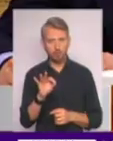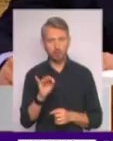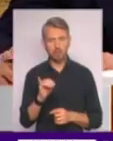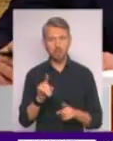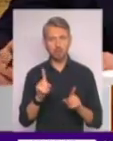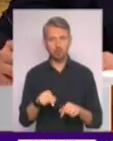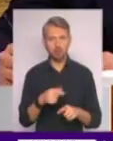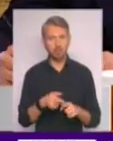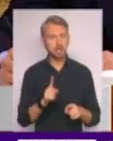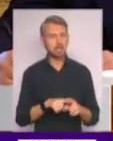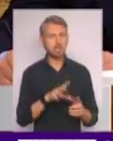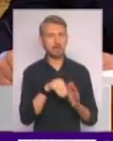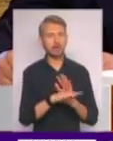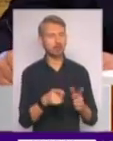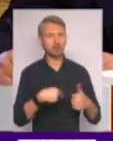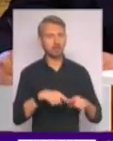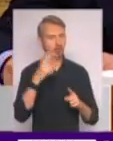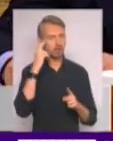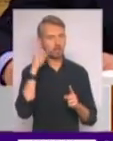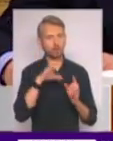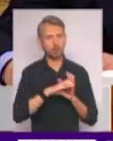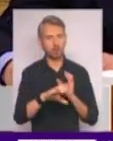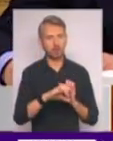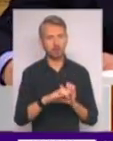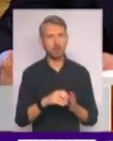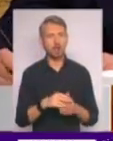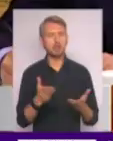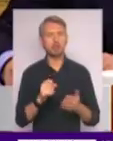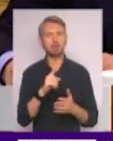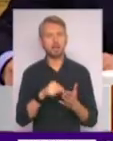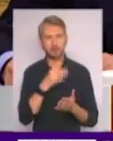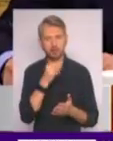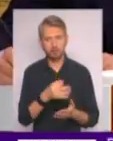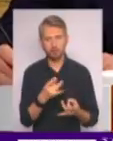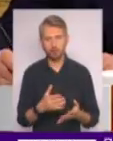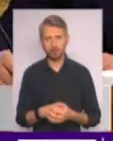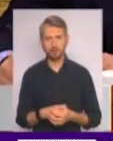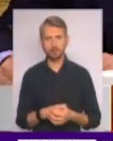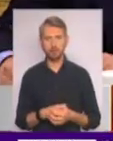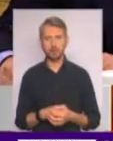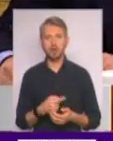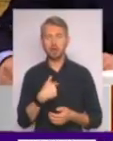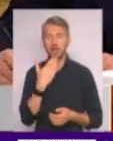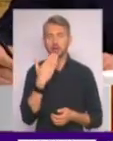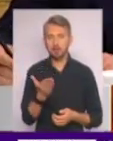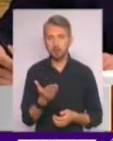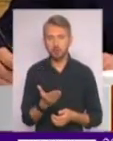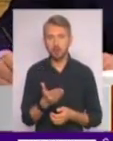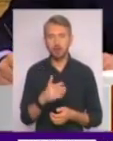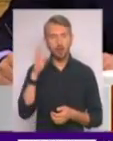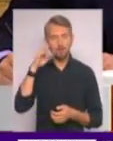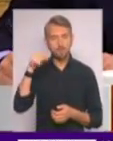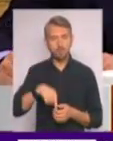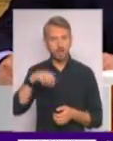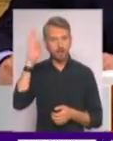Це не належить до сфери, це до Київводфонду, але скажіть, яке питання? Я запитую, у бюветах